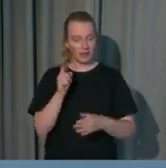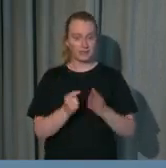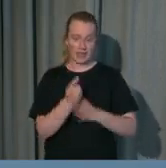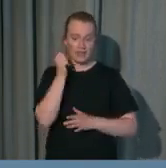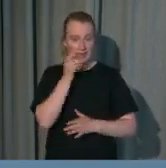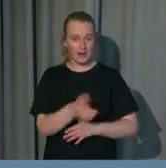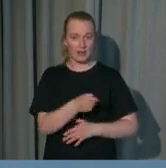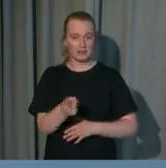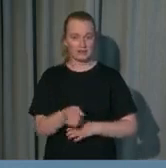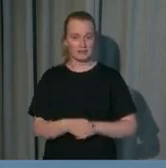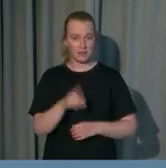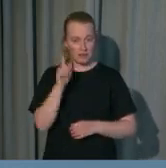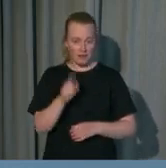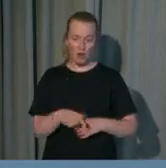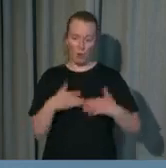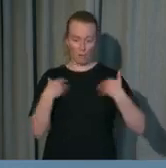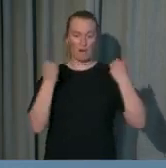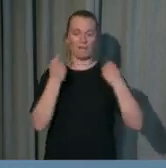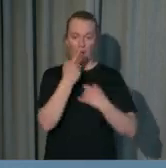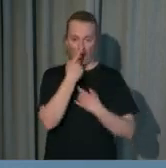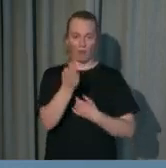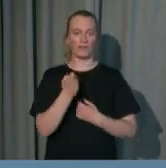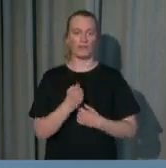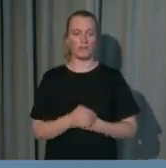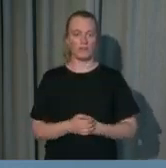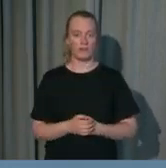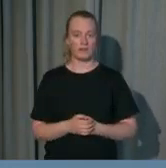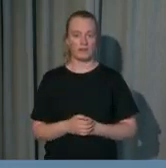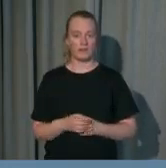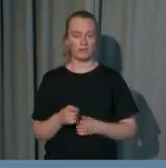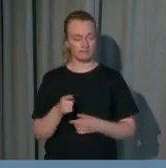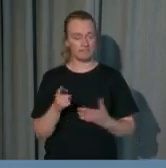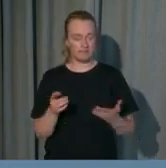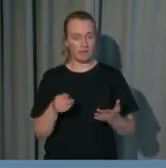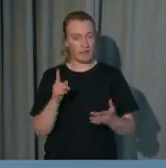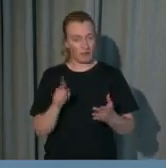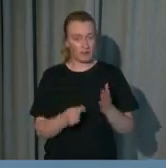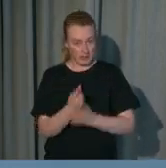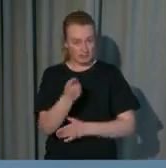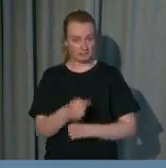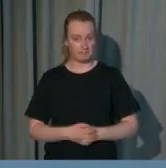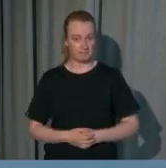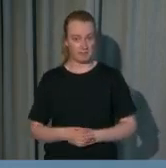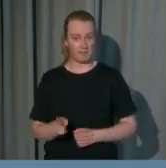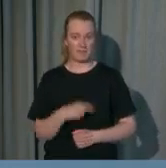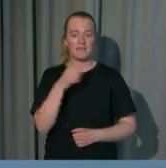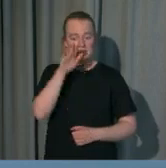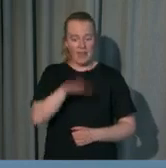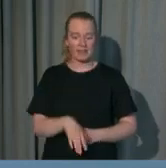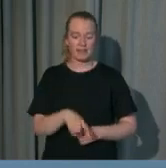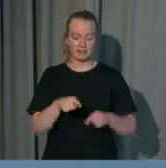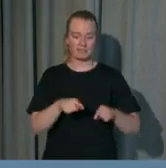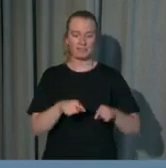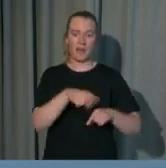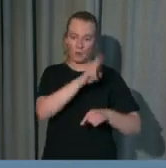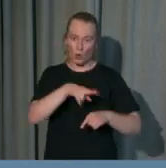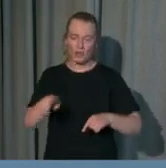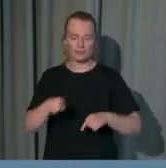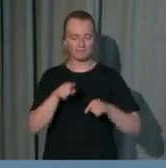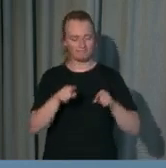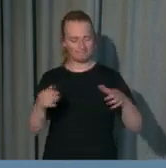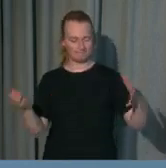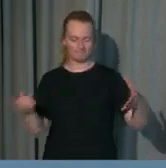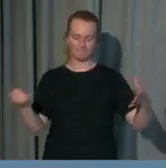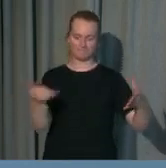komme hat. Vi aldri trygge mot det. Men vi vet at i landet vårt så det så mye godhet,